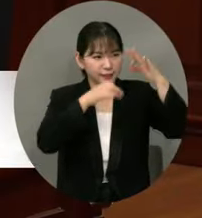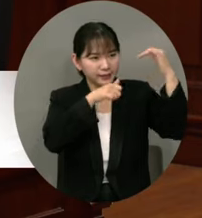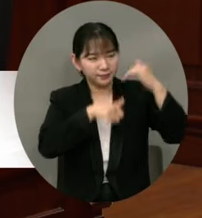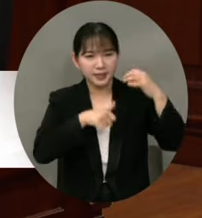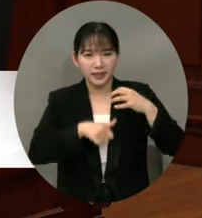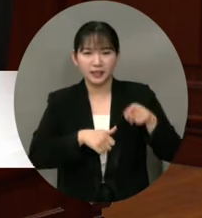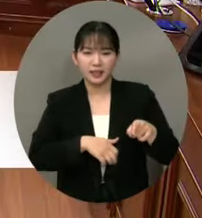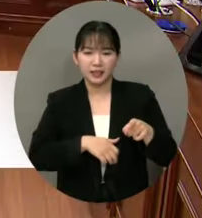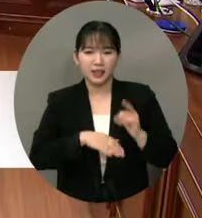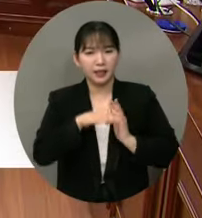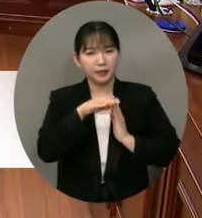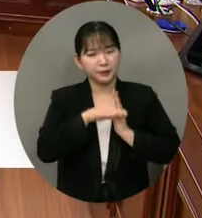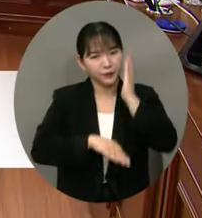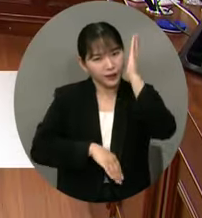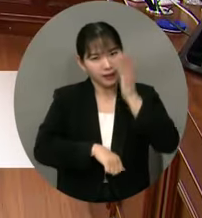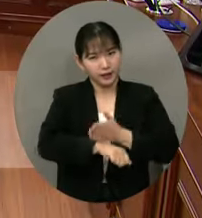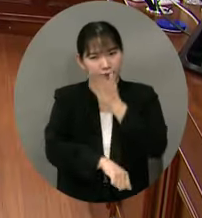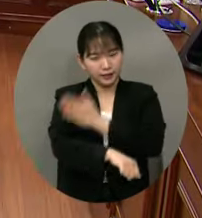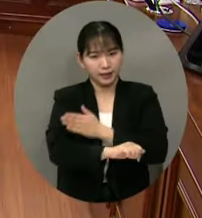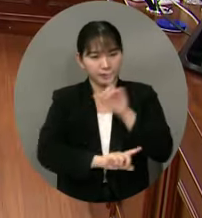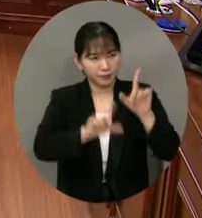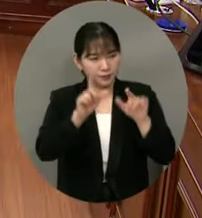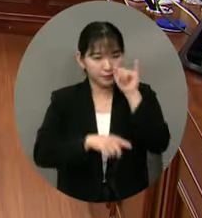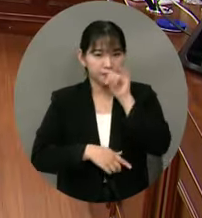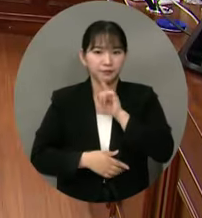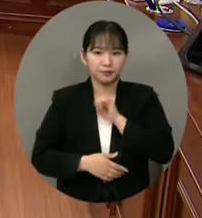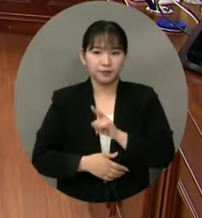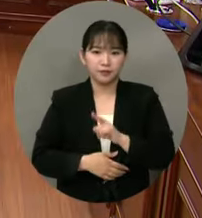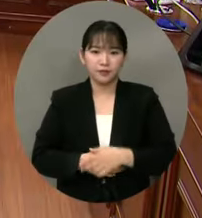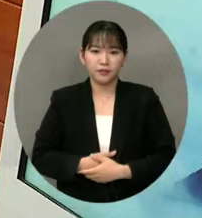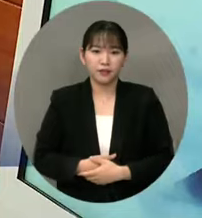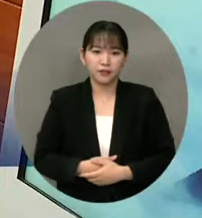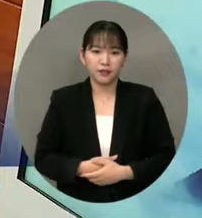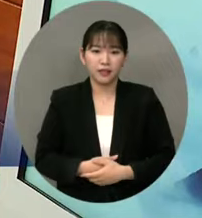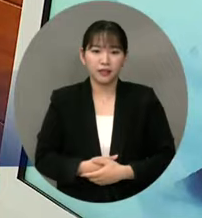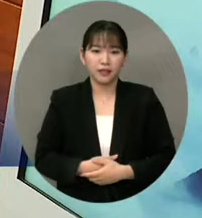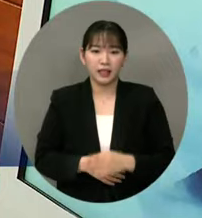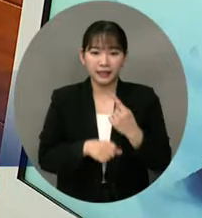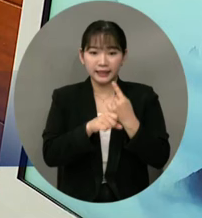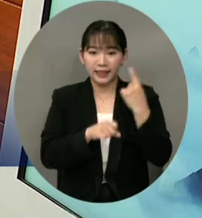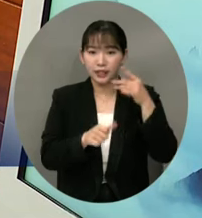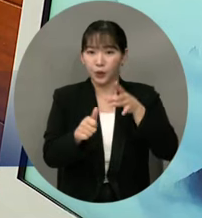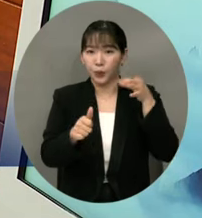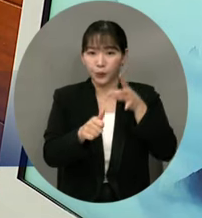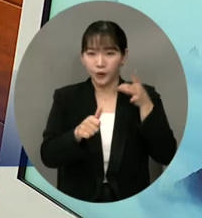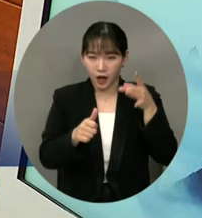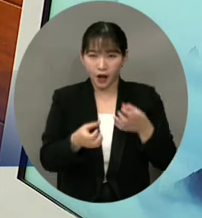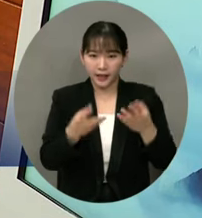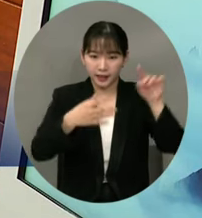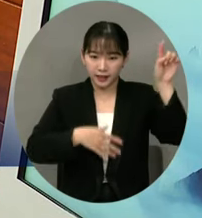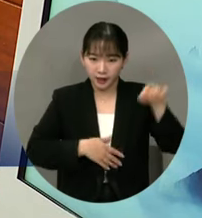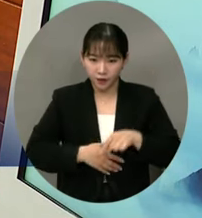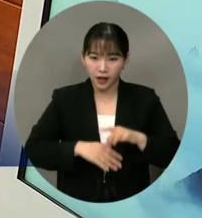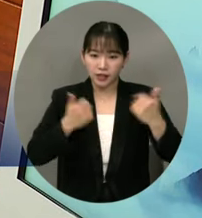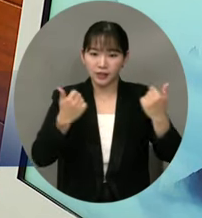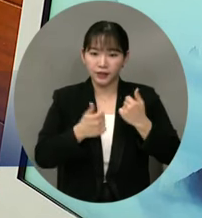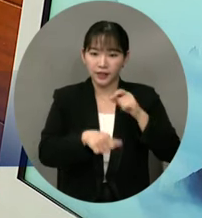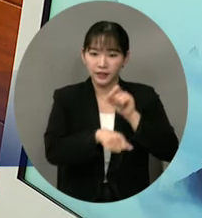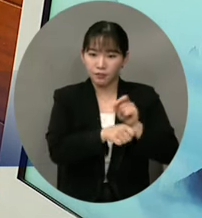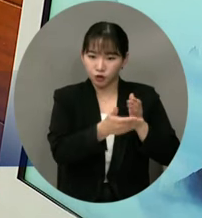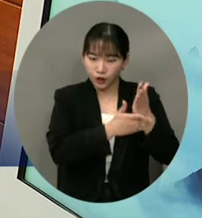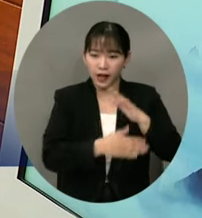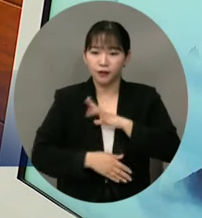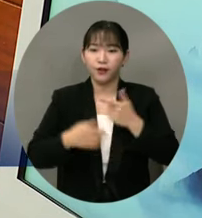내지르는 등 도를 넘는 행태를 보이고 있다는 겁니다. 저희가 작년에 통영으로 워크숍을 갔어요. 의회 사무과고 의원들